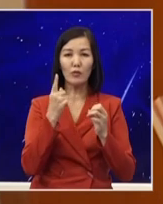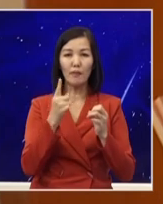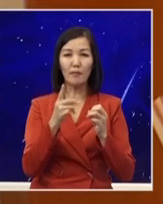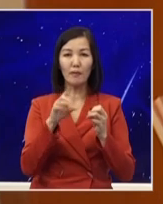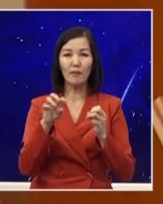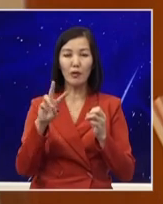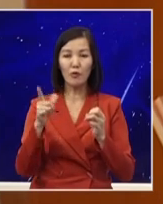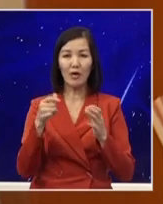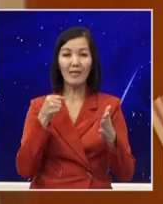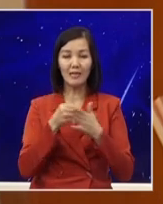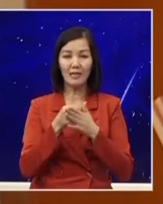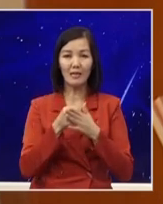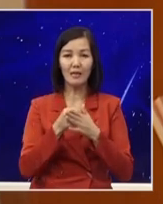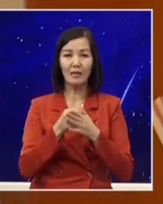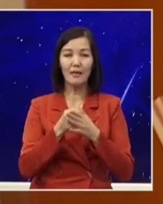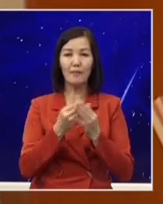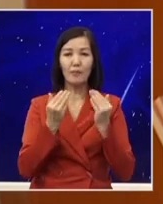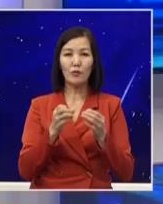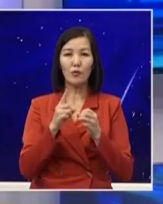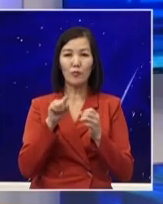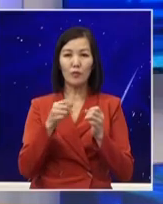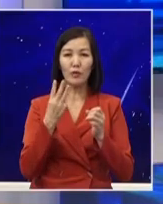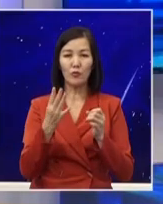жетуді деп күтілуде. Бүгінде 11,4.